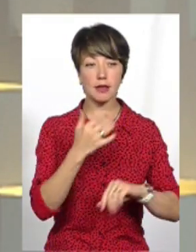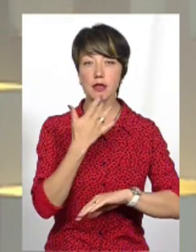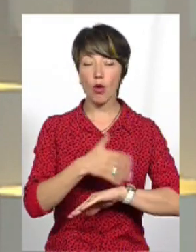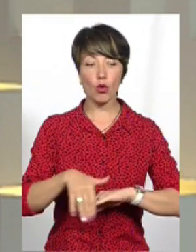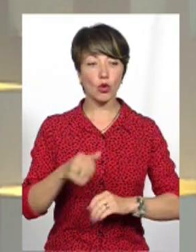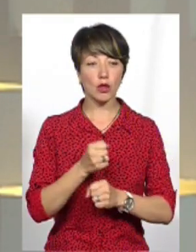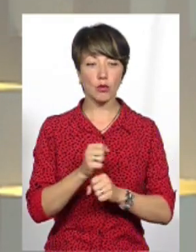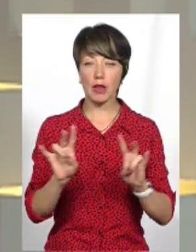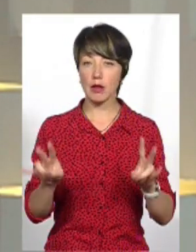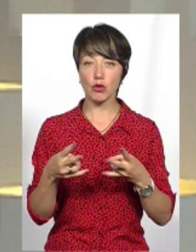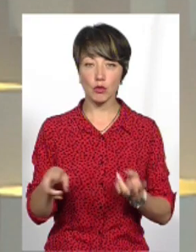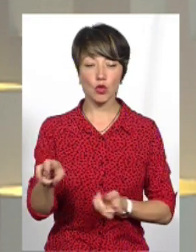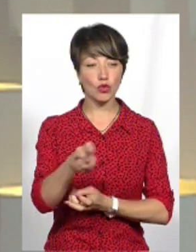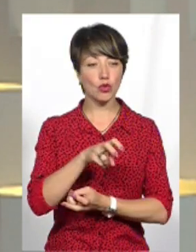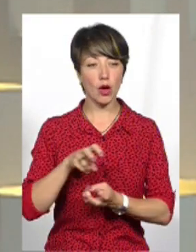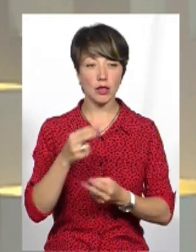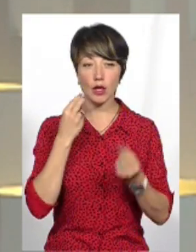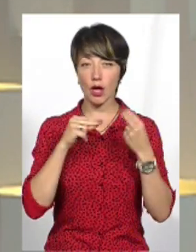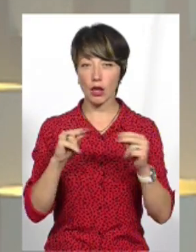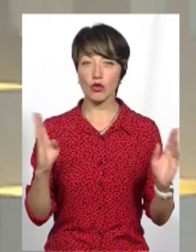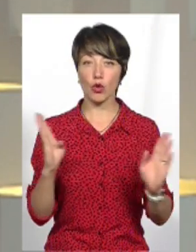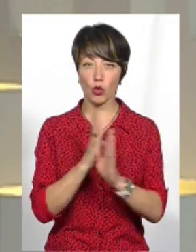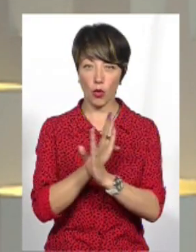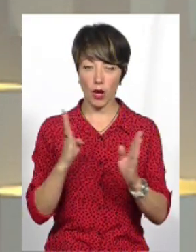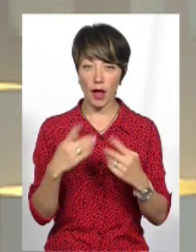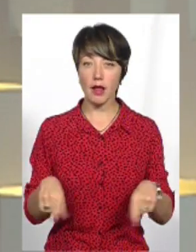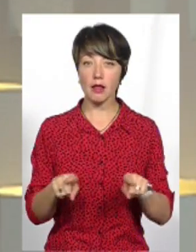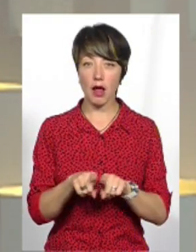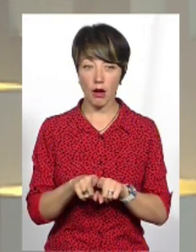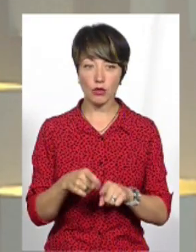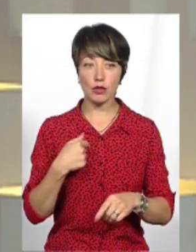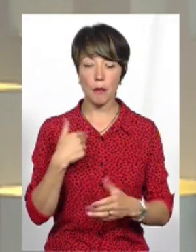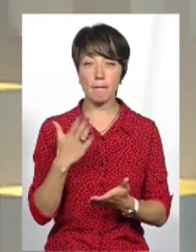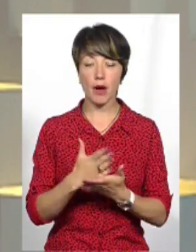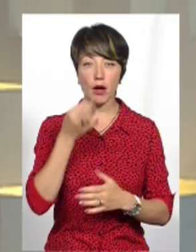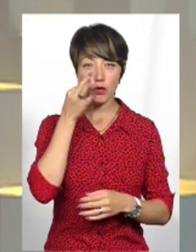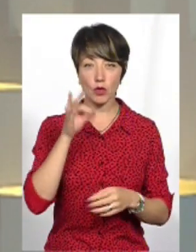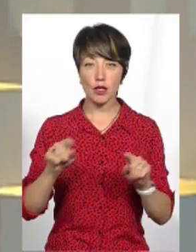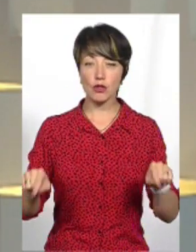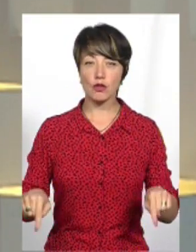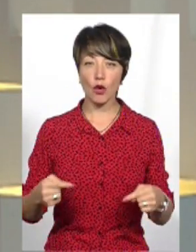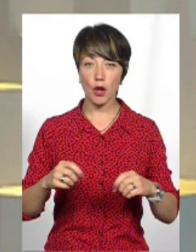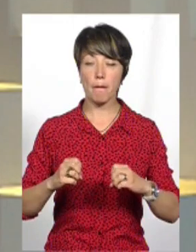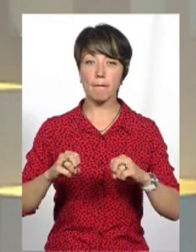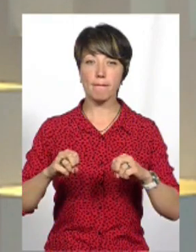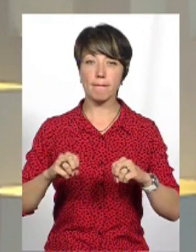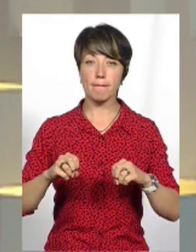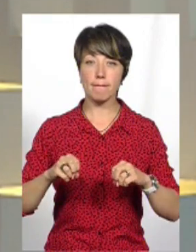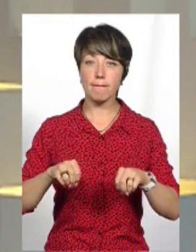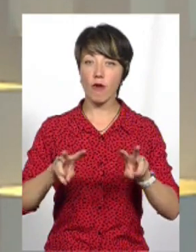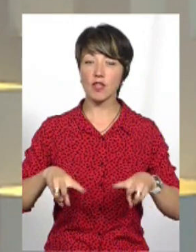на роботу, не потрібно шукати кращої долі. Також маю досвід у створенні професійної